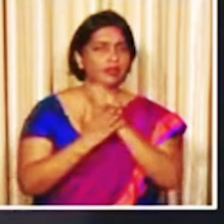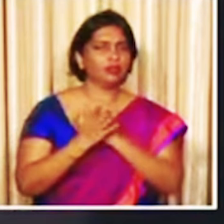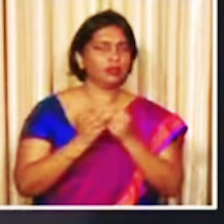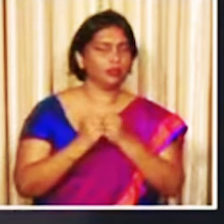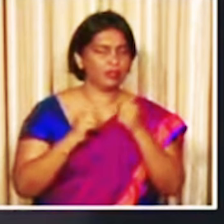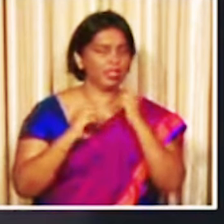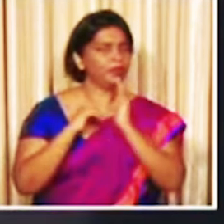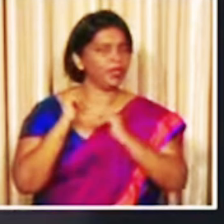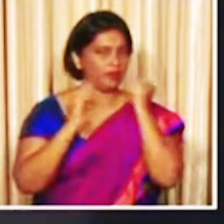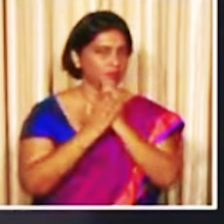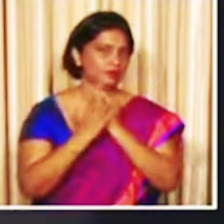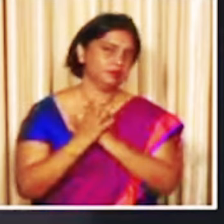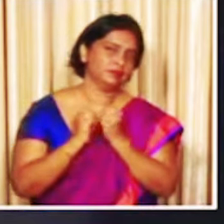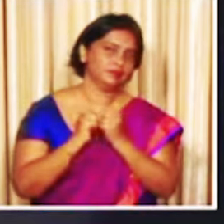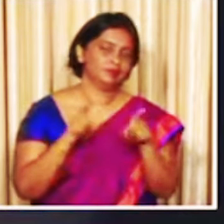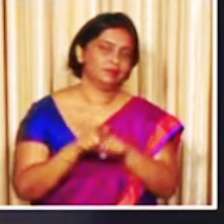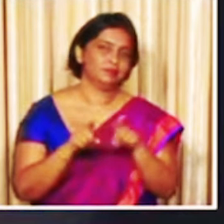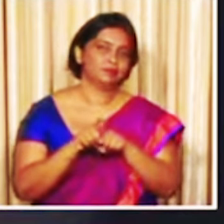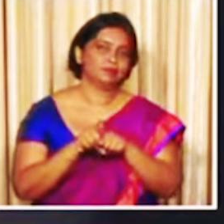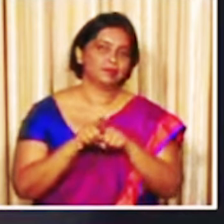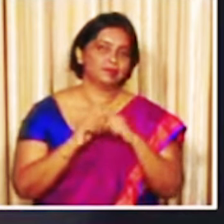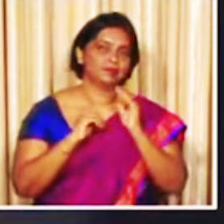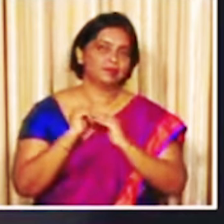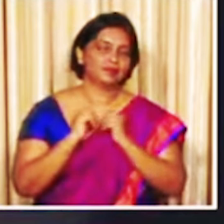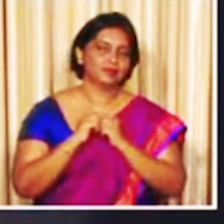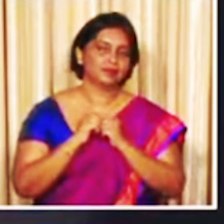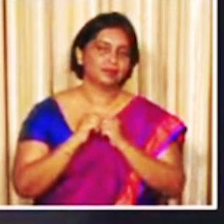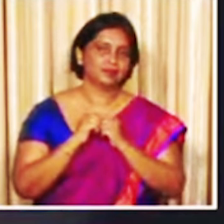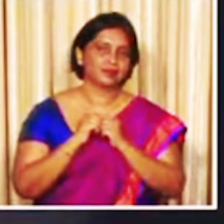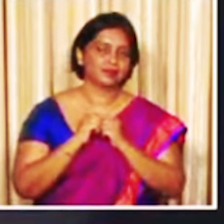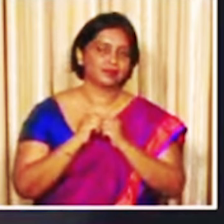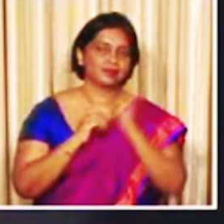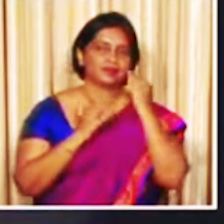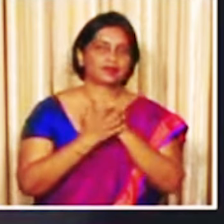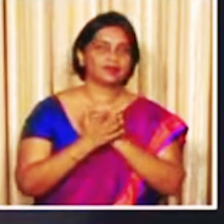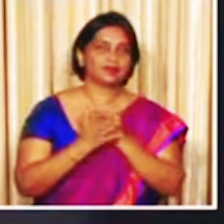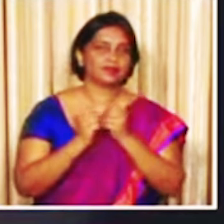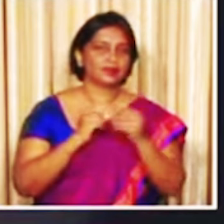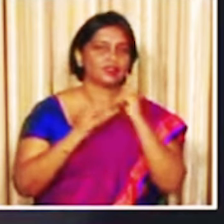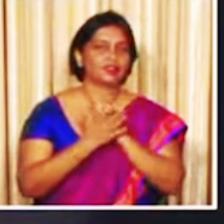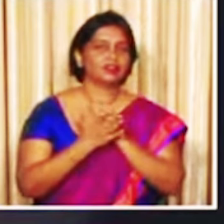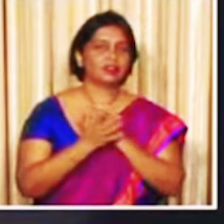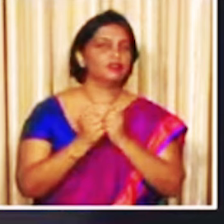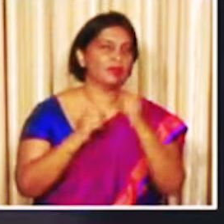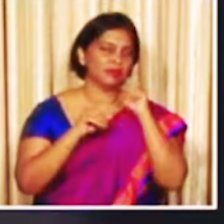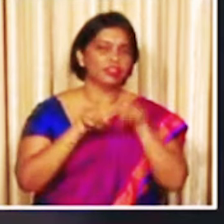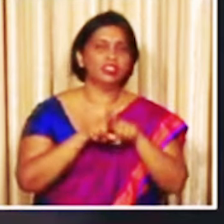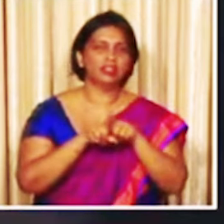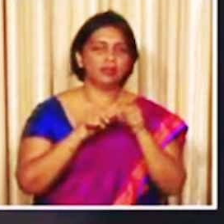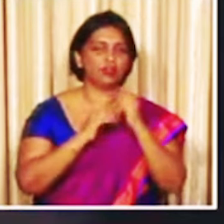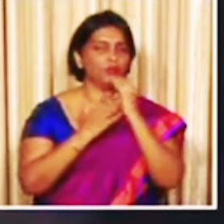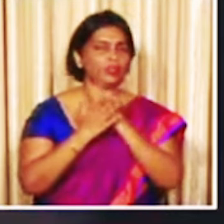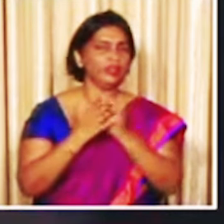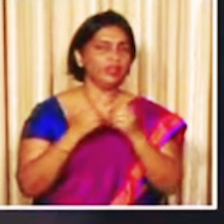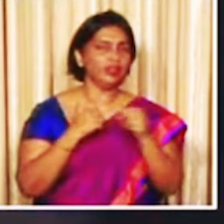භාවිතා කරන උපකරණ මිලදී ගන්නට පාවිච්චි කරන්න. මොකද වැරද්දක් කරලා ගියා තමයි එහෙමයි කියලා ඒගොල්ලන් ඒ තරම් මානසික පීඩාවට